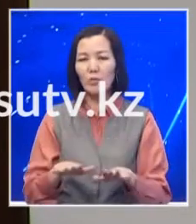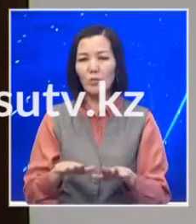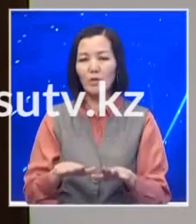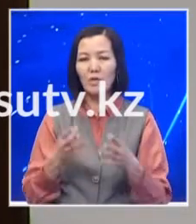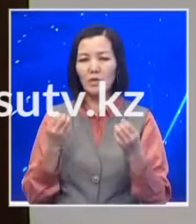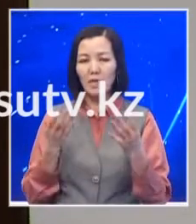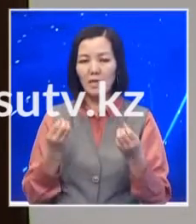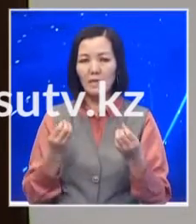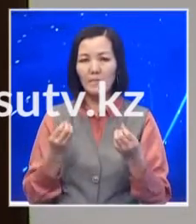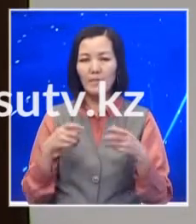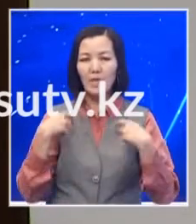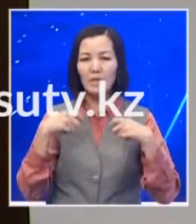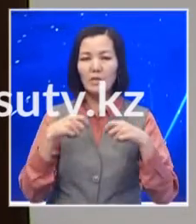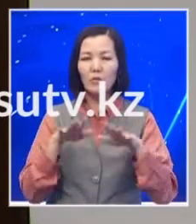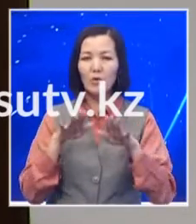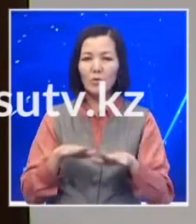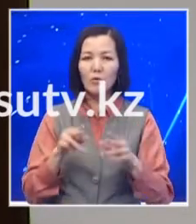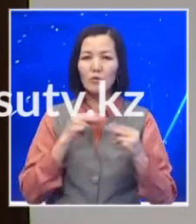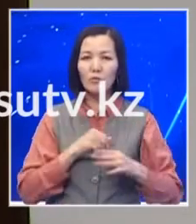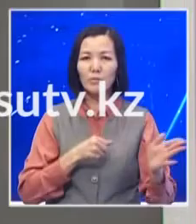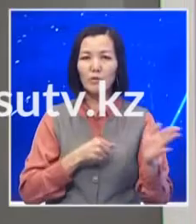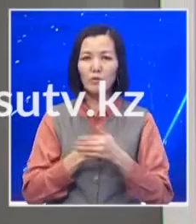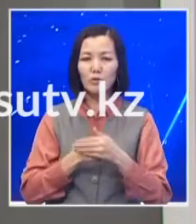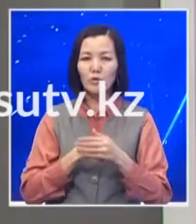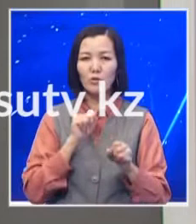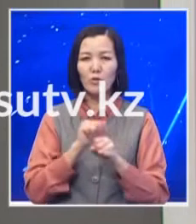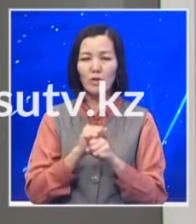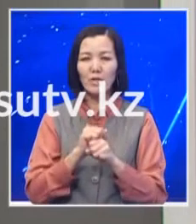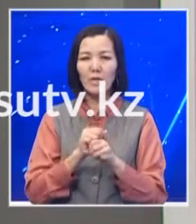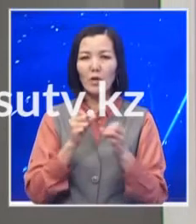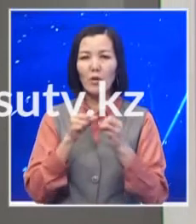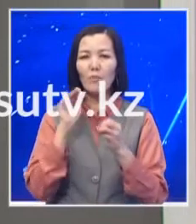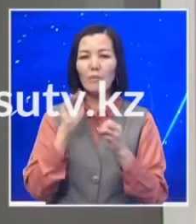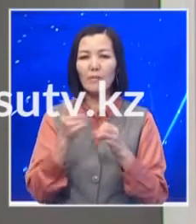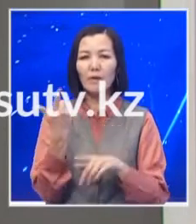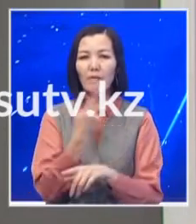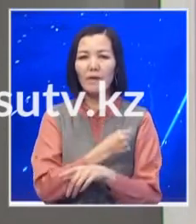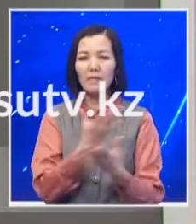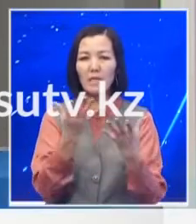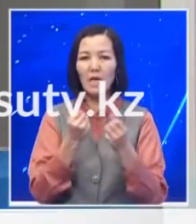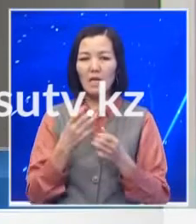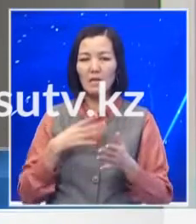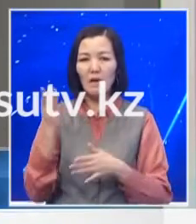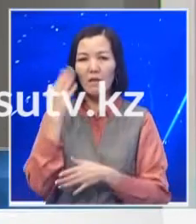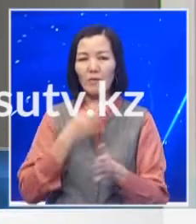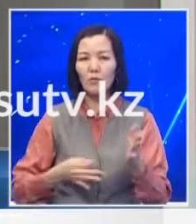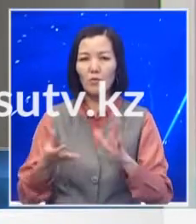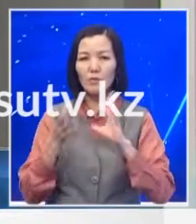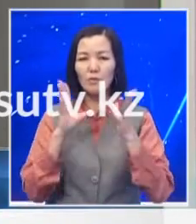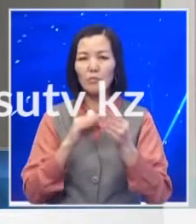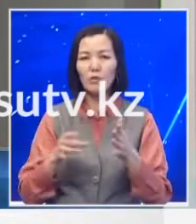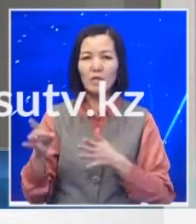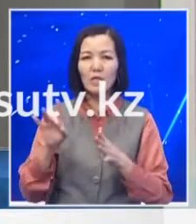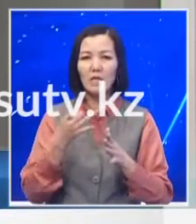және сауда саттық жерлер жұмысын тоқтата тұрады. 11 мың адам вакцинация өткен. Алматы облысында